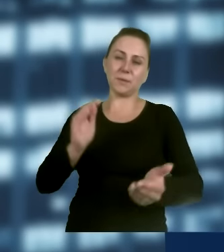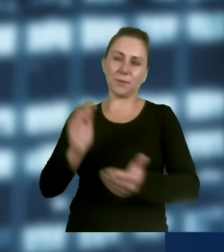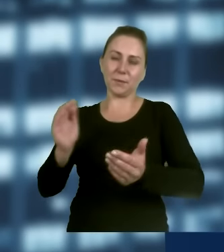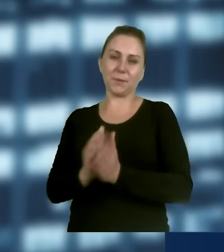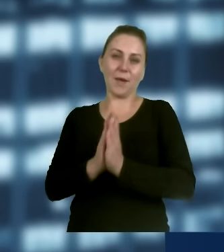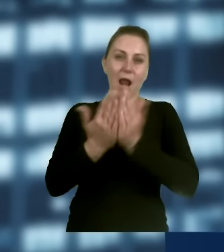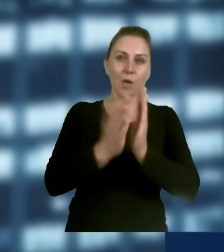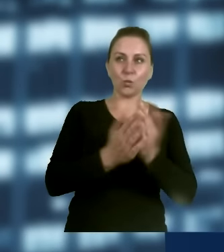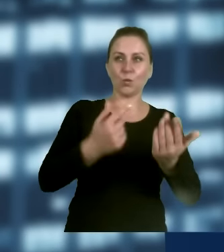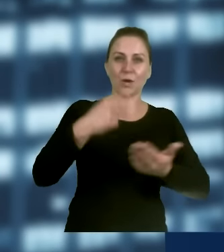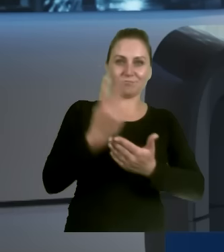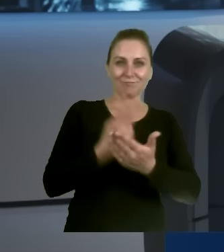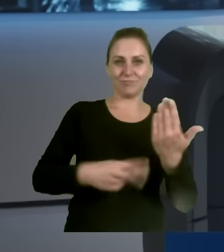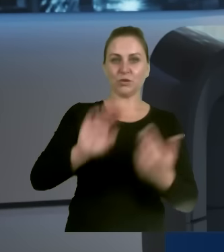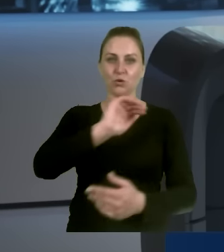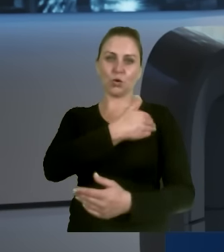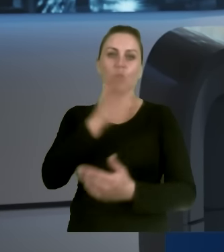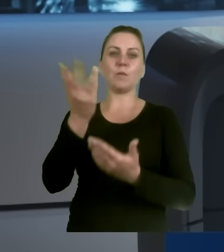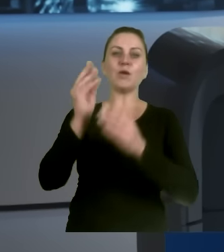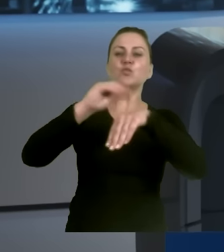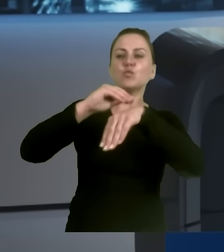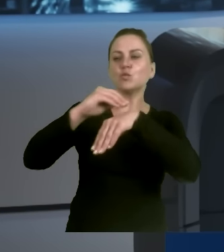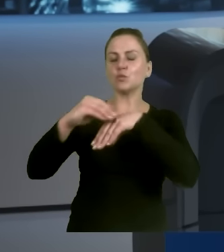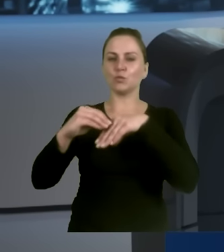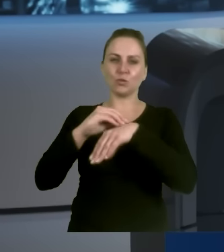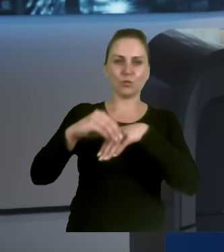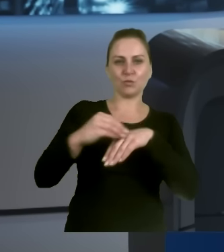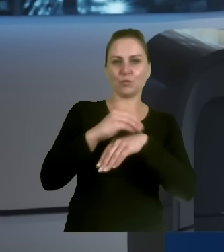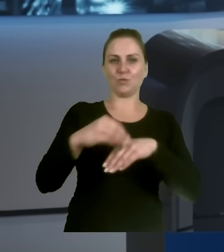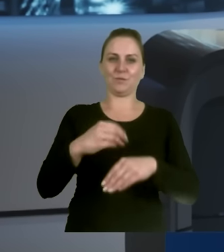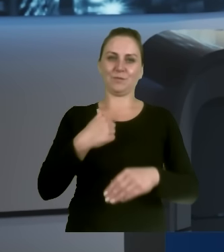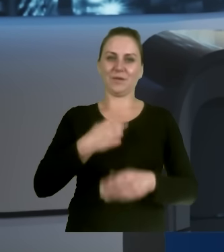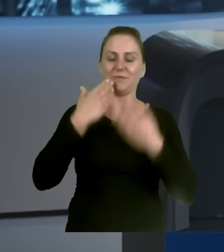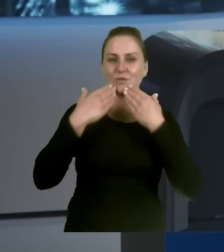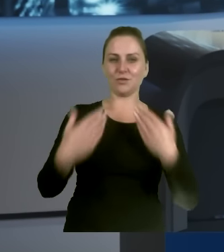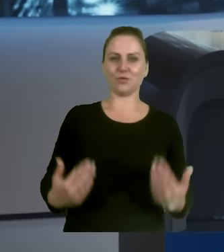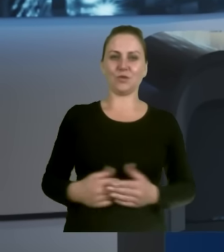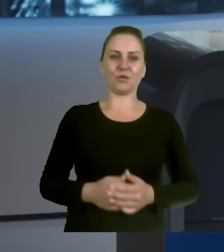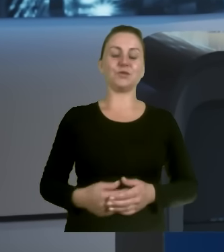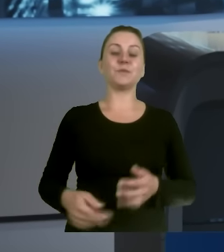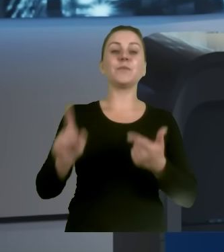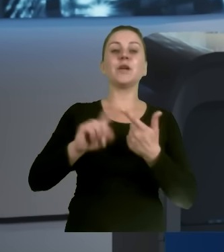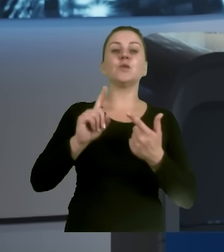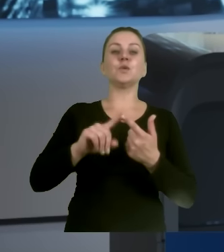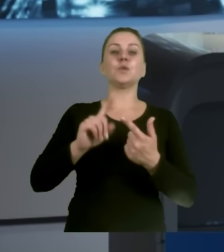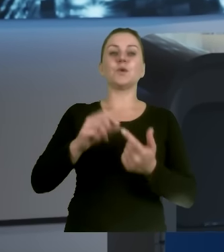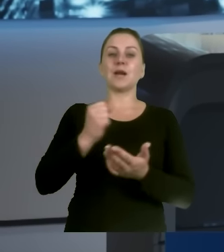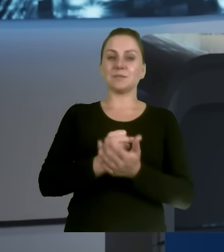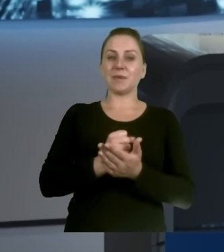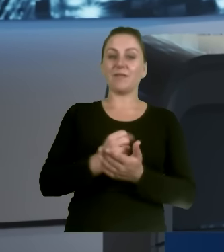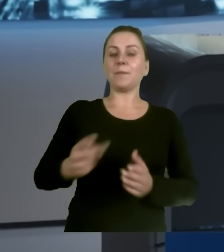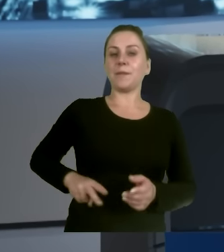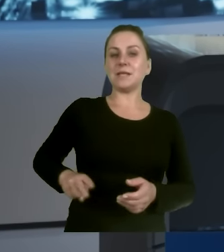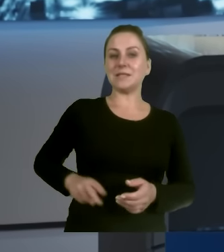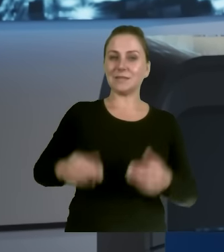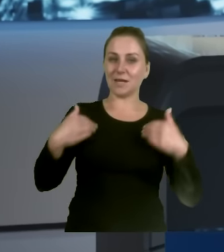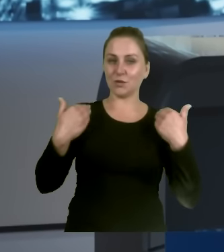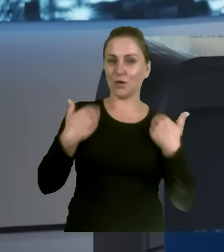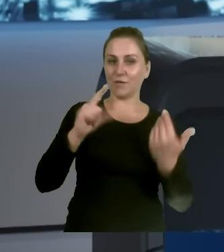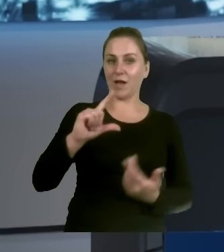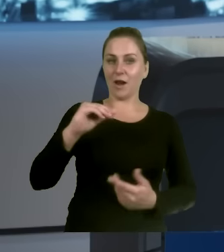podałem, będzie mnie całowała po rękach z wdzięczności. I druga sprawa. Ministra zdrowia Leszczyna